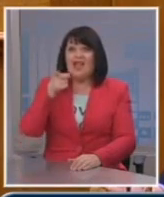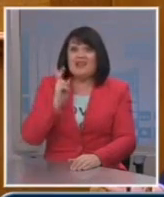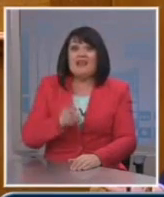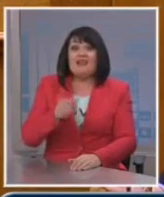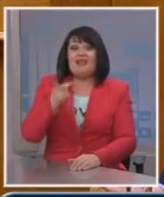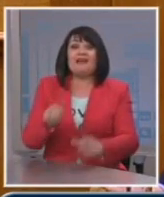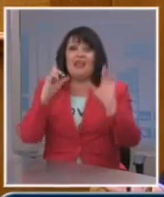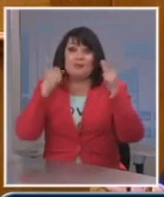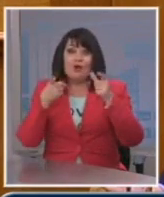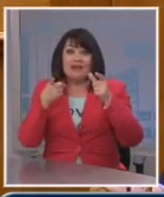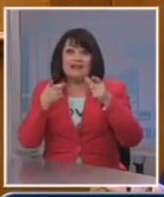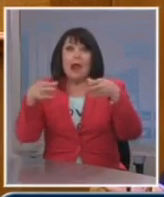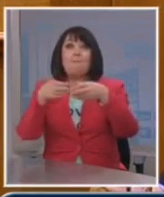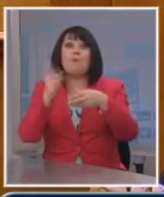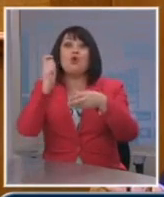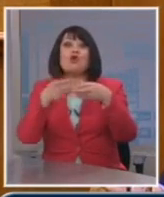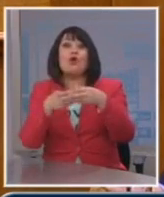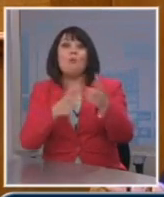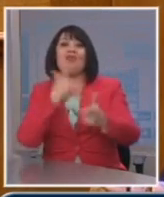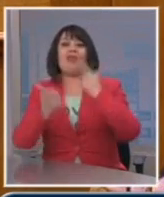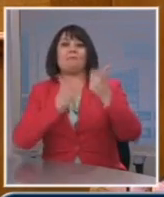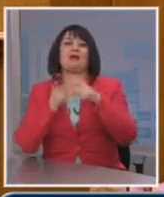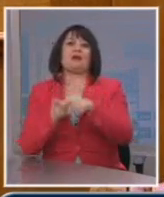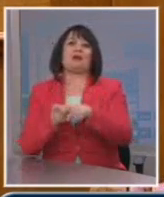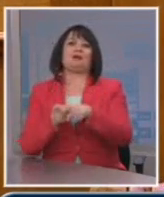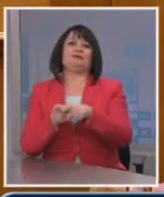τη Νέα Δημοκρατία κόμμα διαμαρτυρίας.